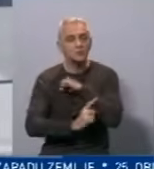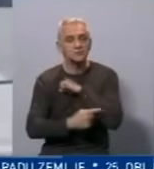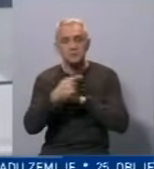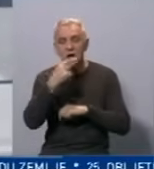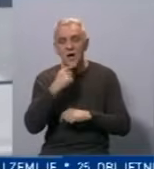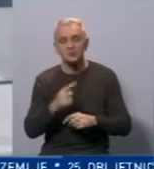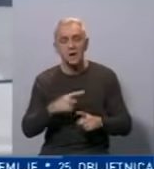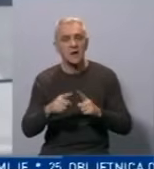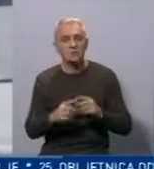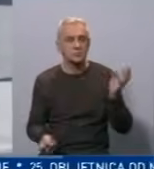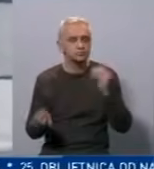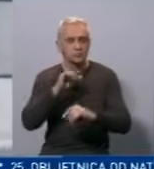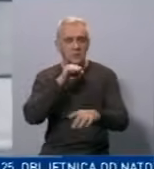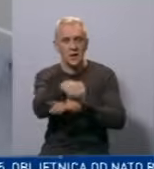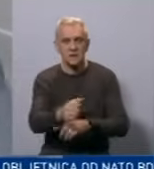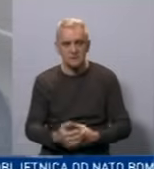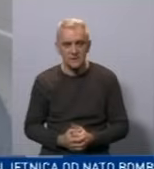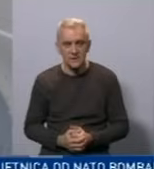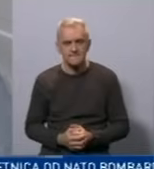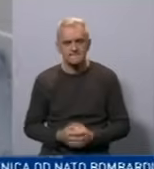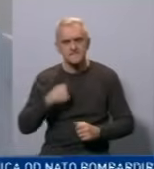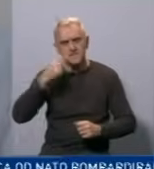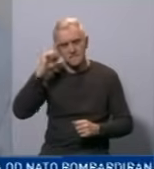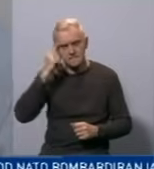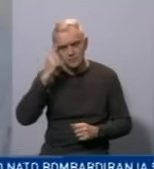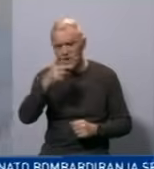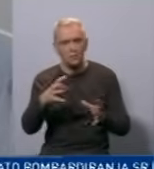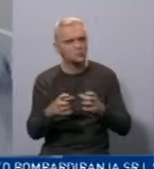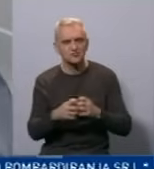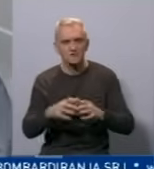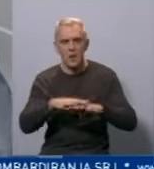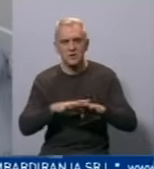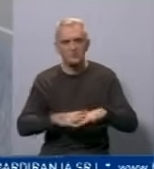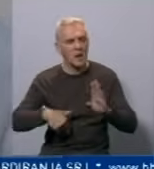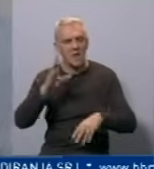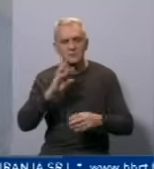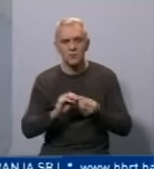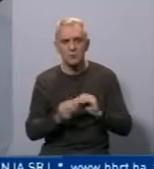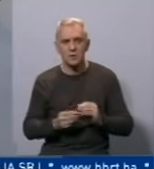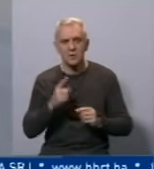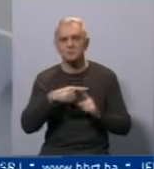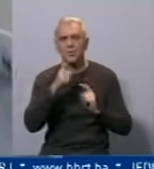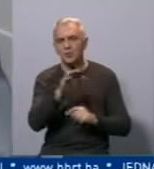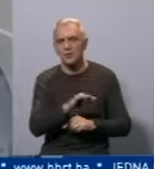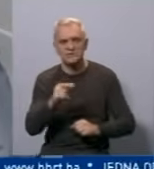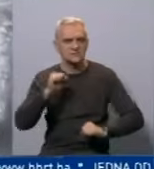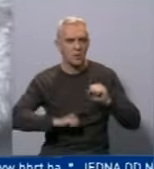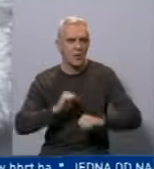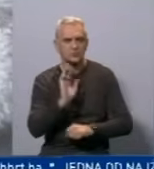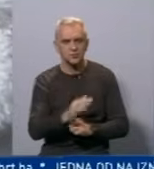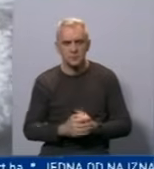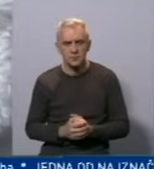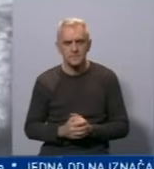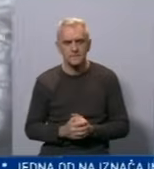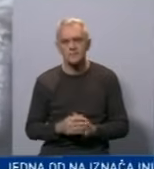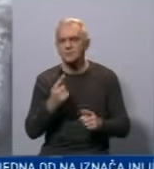razlozima porasta vršnjačkog nasilja. Mislim da najviše utječu i društvene mreže. Da zbog toga djeca najviše tako se ponašaju. Pa